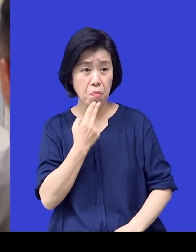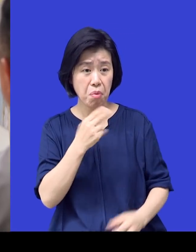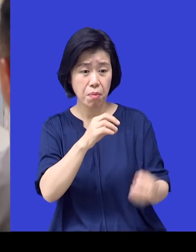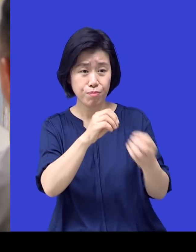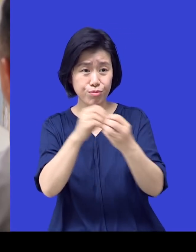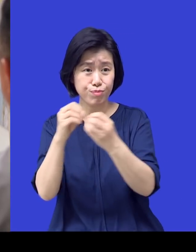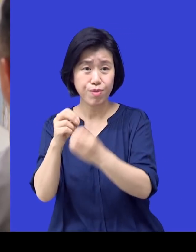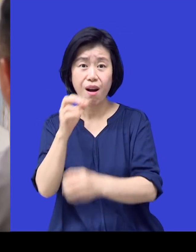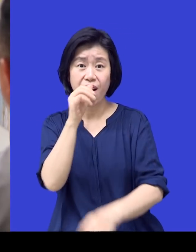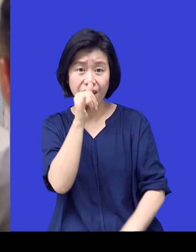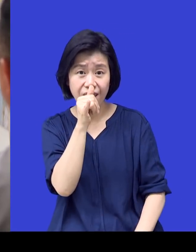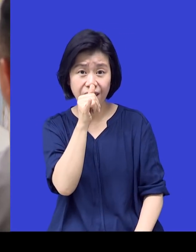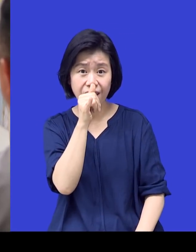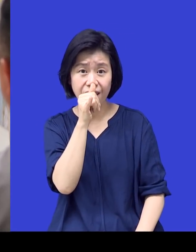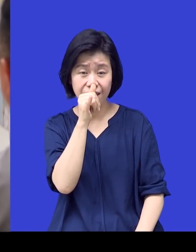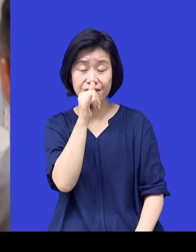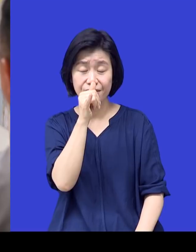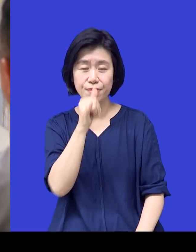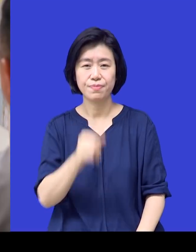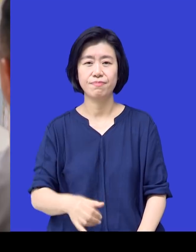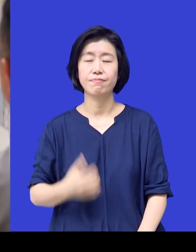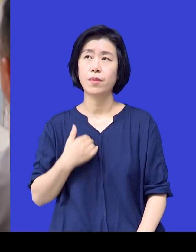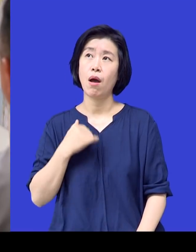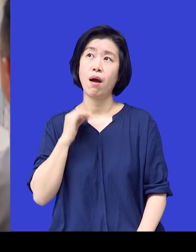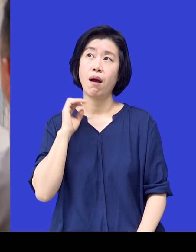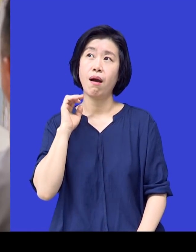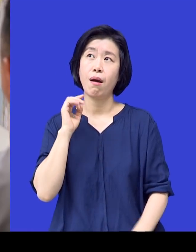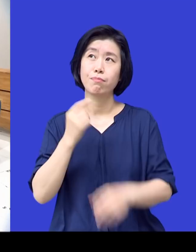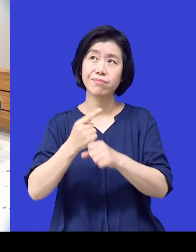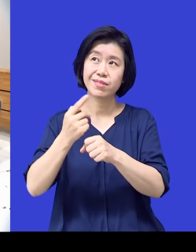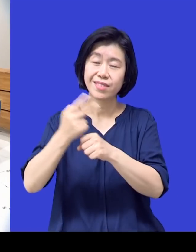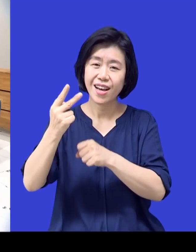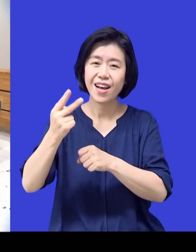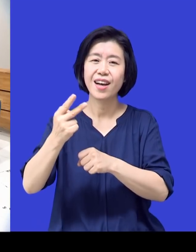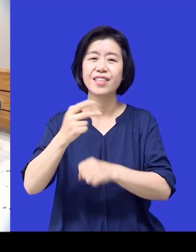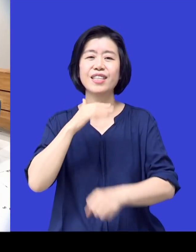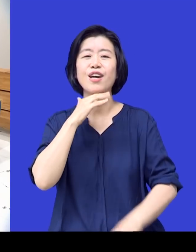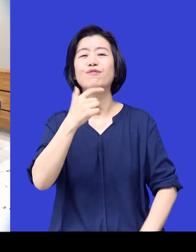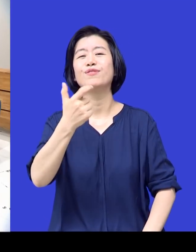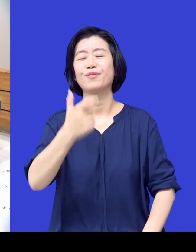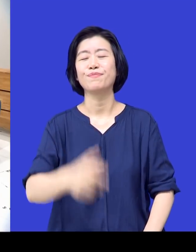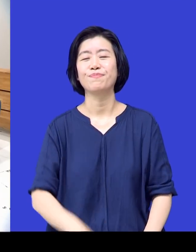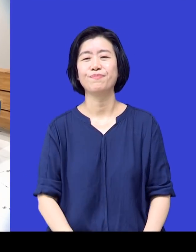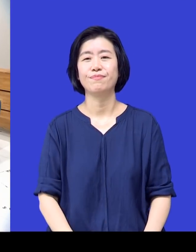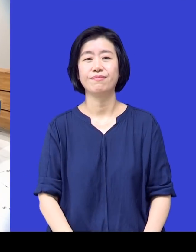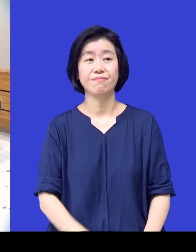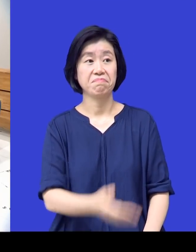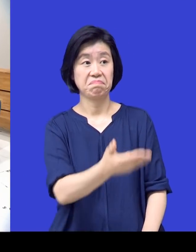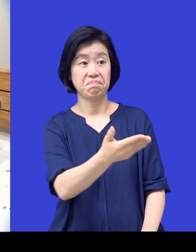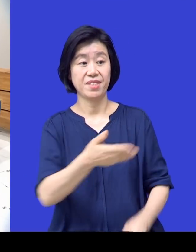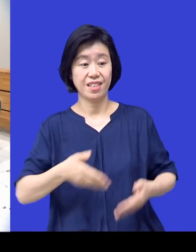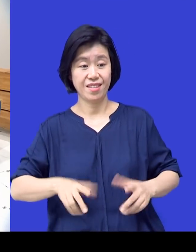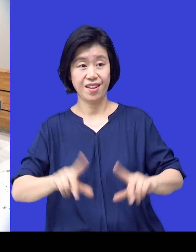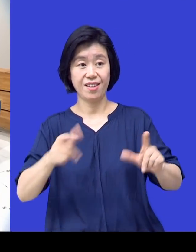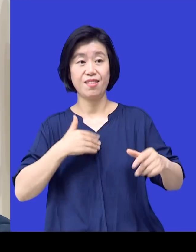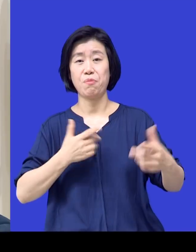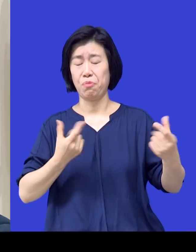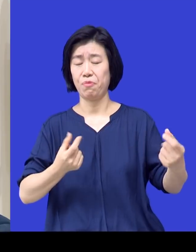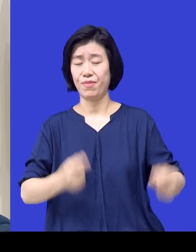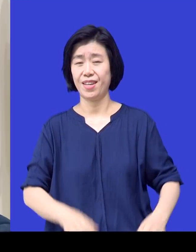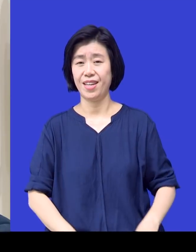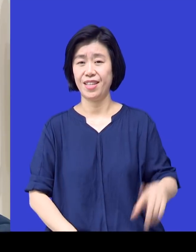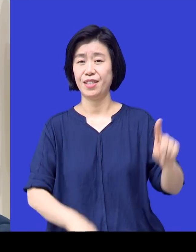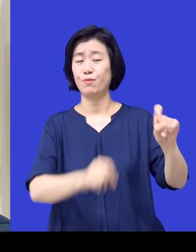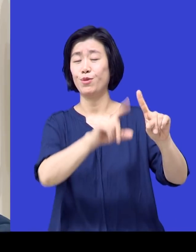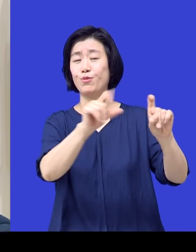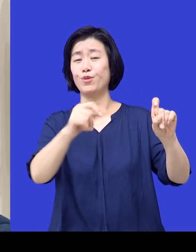나이가 들면 네, 들수록 네. 제가 이제 내일 모레면 환갑이거든요. 목사님 생일이 참. 또 저랑 똑같으세요. 오. 네, 11월 6일